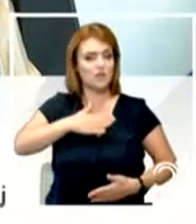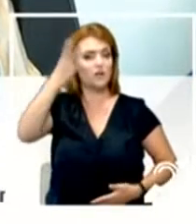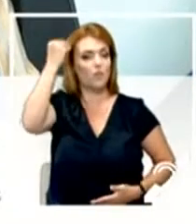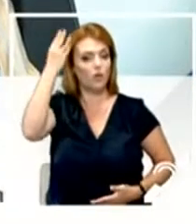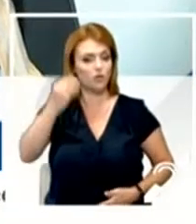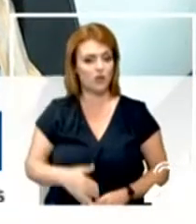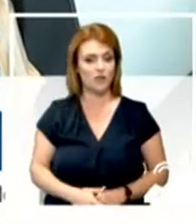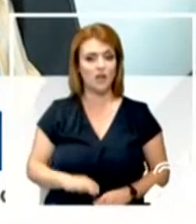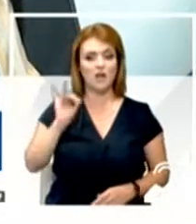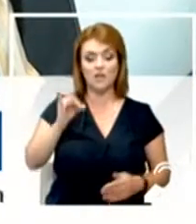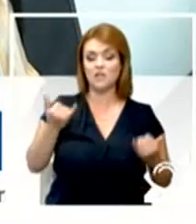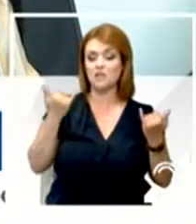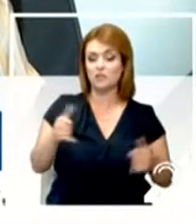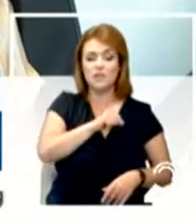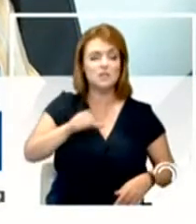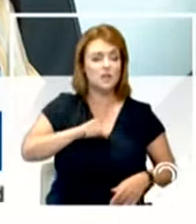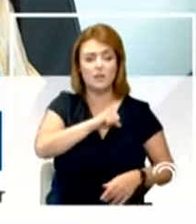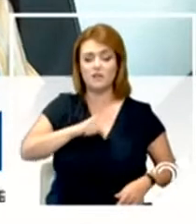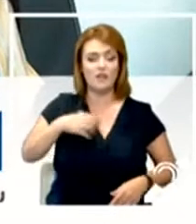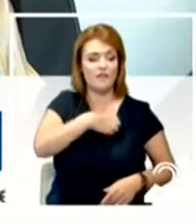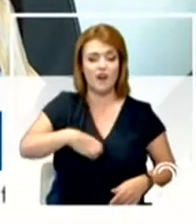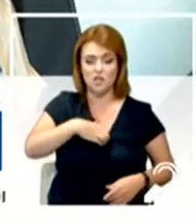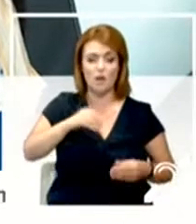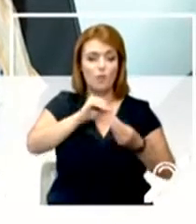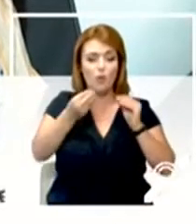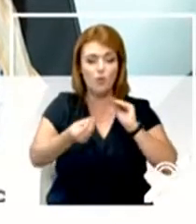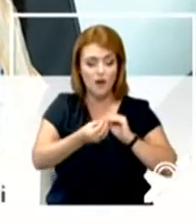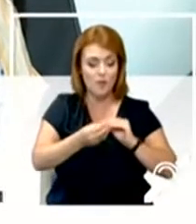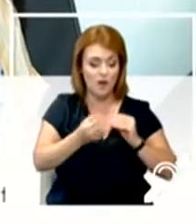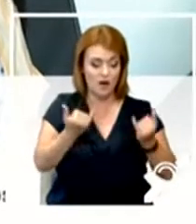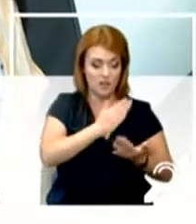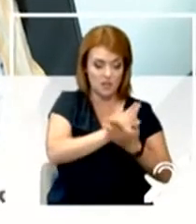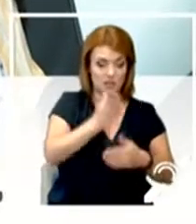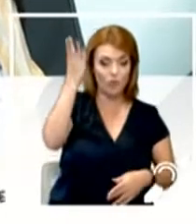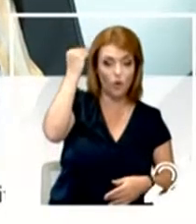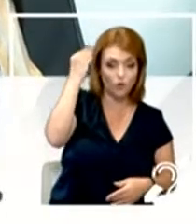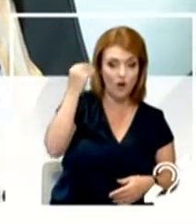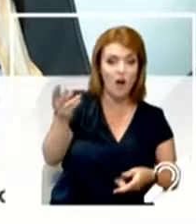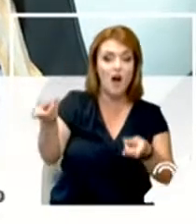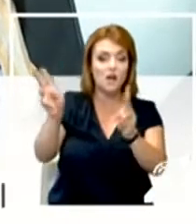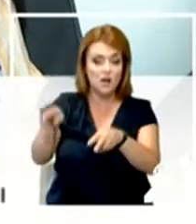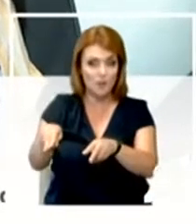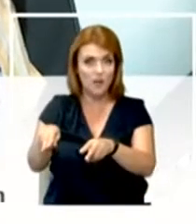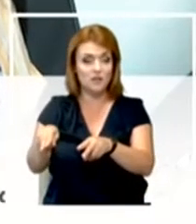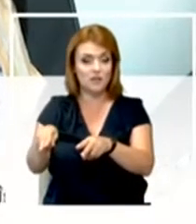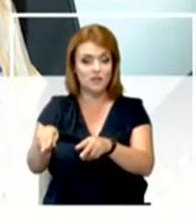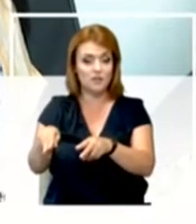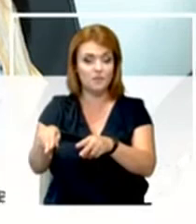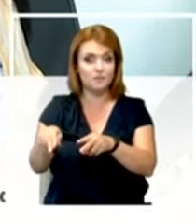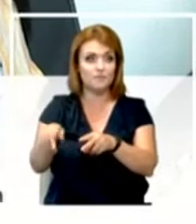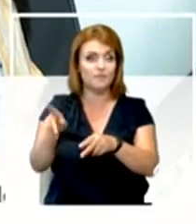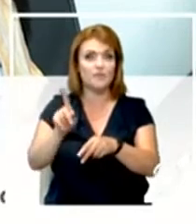mai importante probleme cu care se confruntă societatea din Republica Moldova rămân să fie dezbinarea